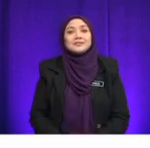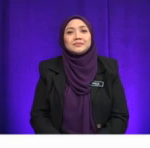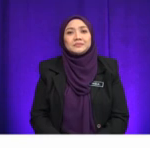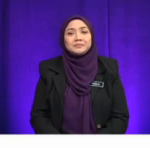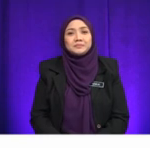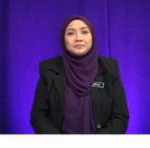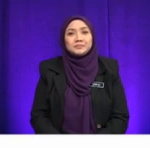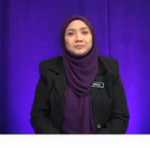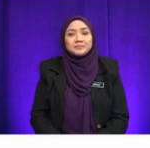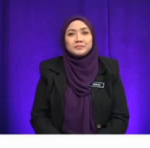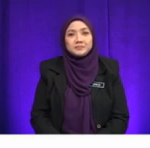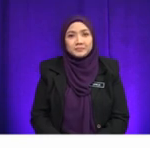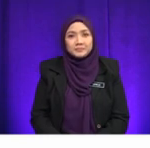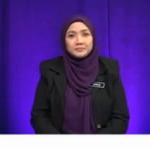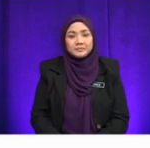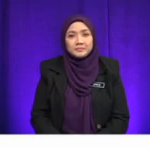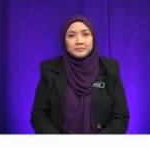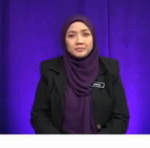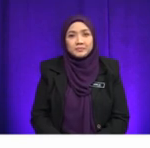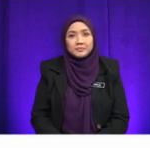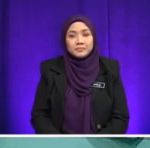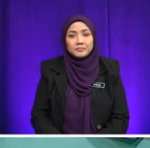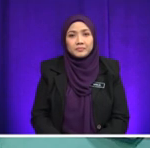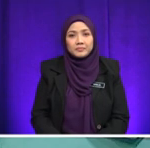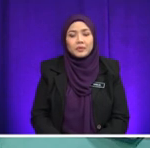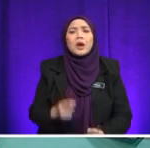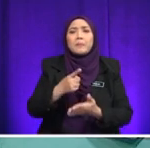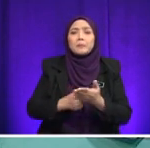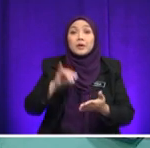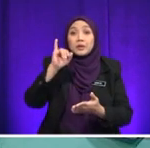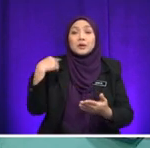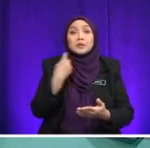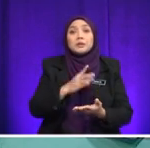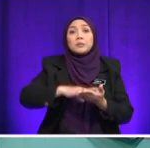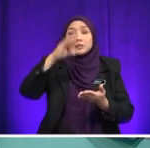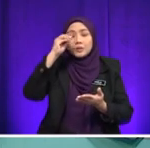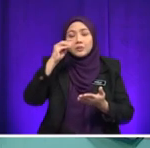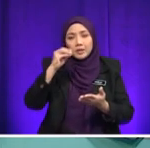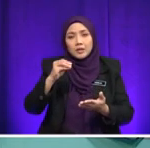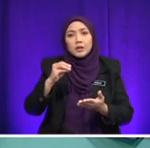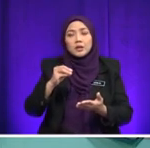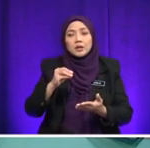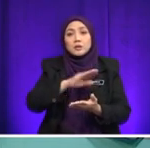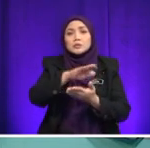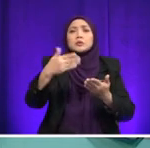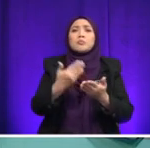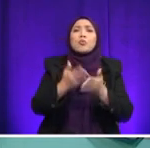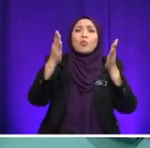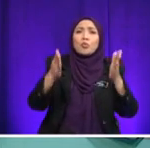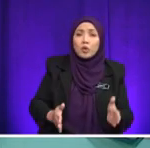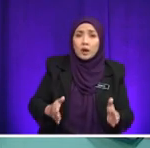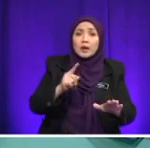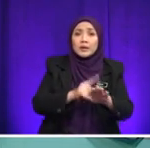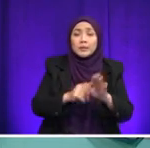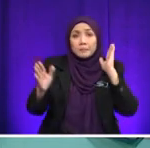kepada masyarakat dan negara Betul apa yang kita belajar sebenarnya pengajaran kepada kita masyarakat dan negara supaya kita ini menghargai